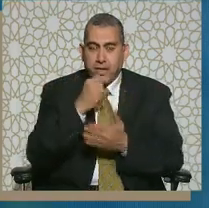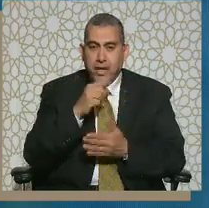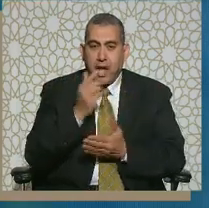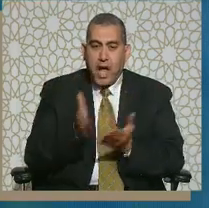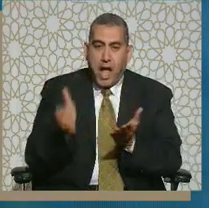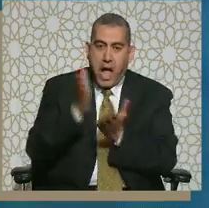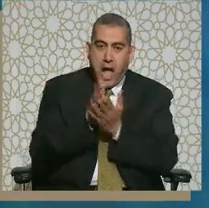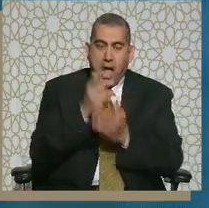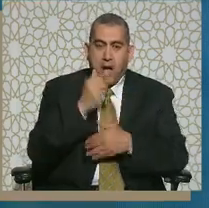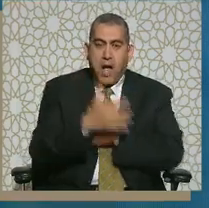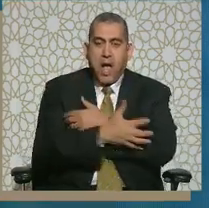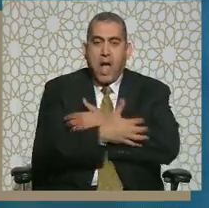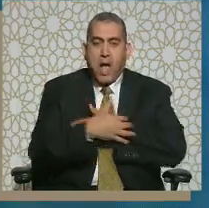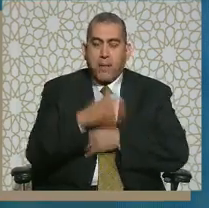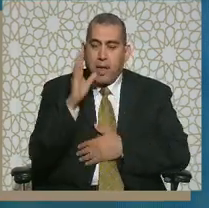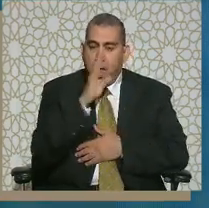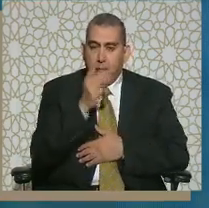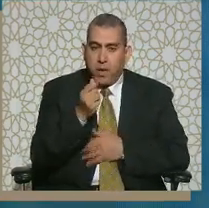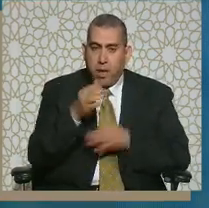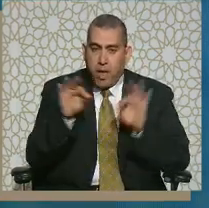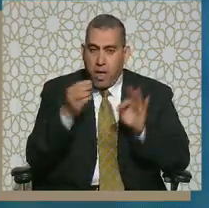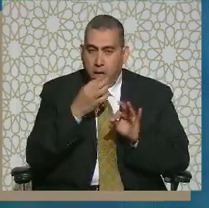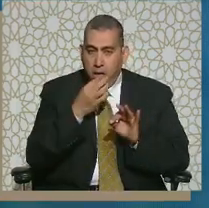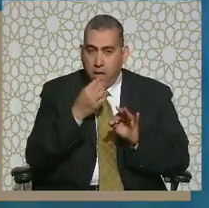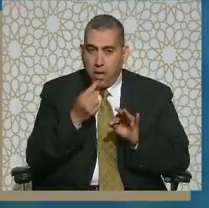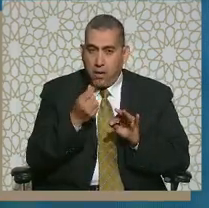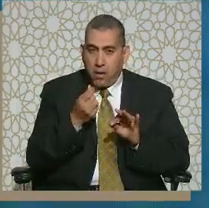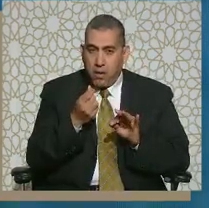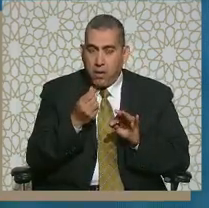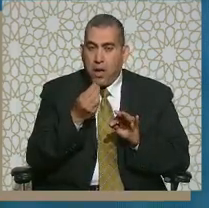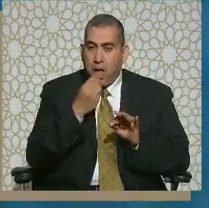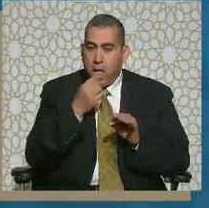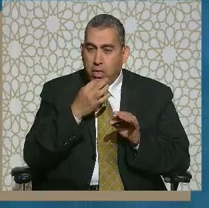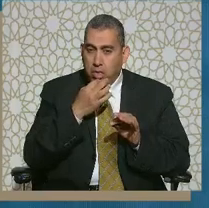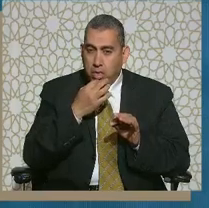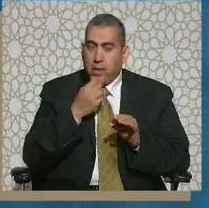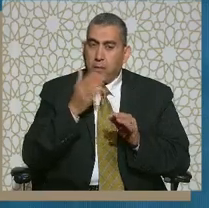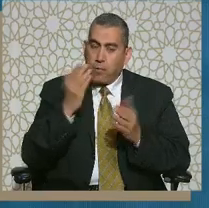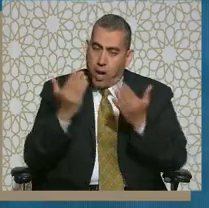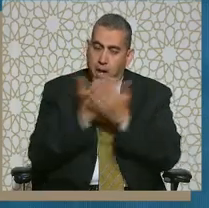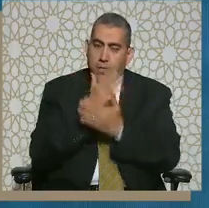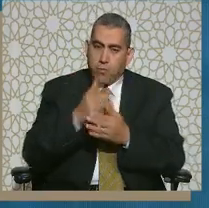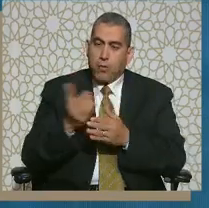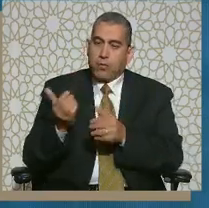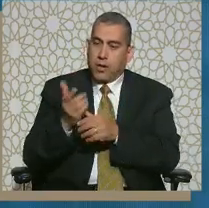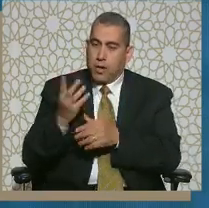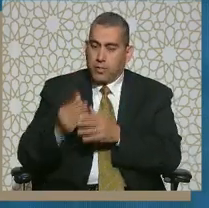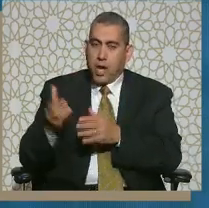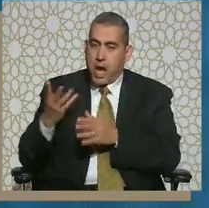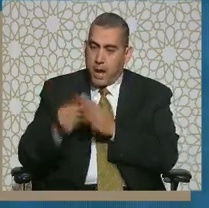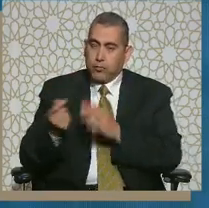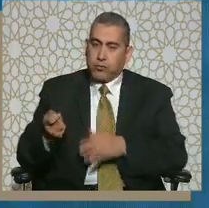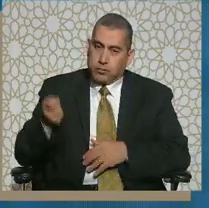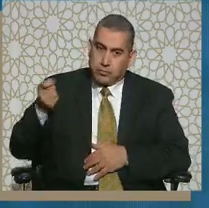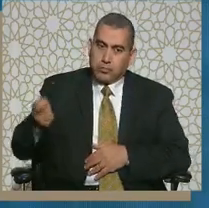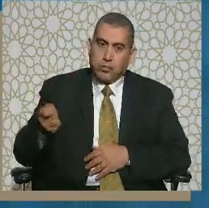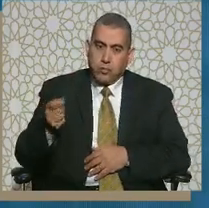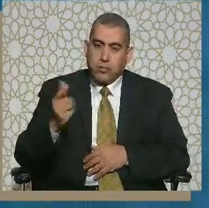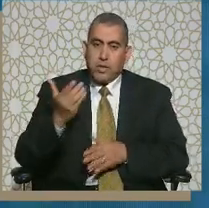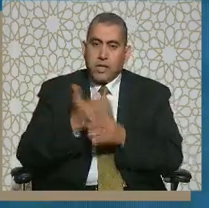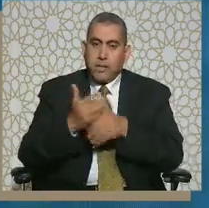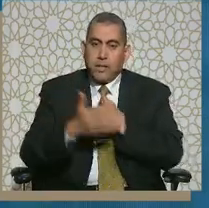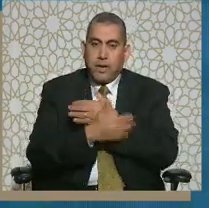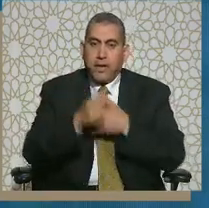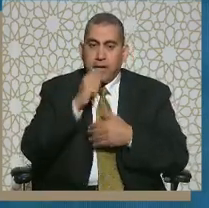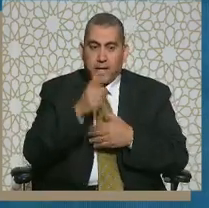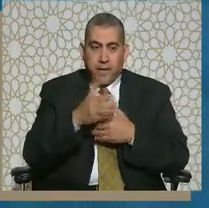للمساكين لمن لا يجد ما ما يكفيه فيجوز ان هو يعطي لي ده لان دوت مش ذكاه